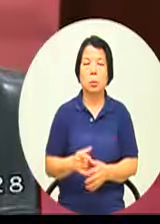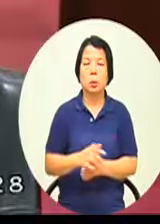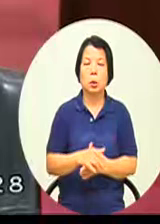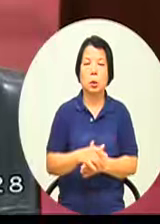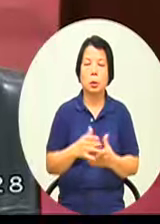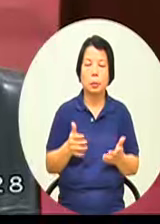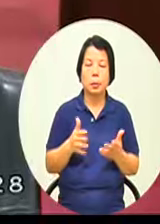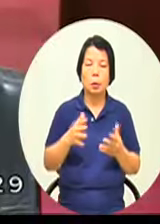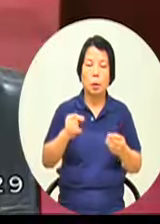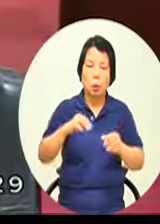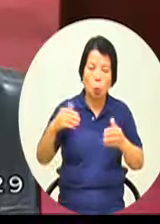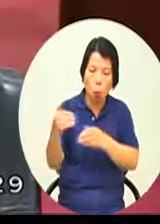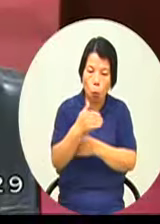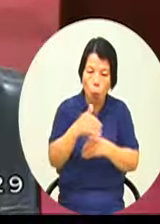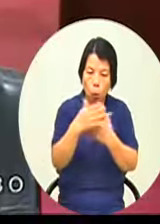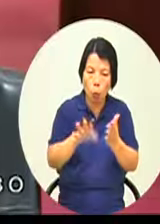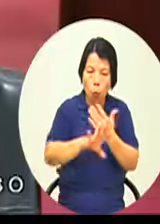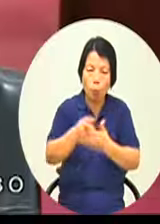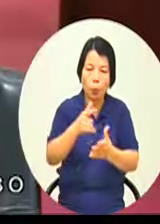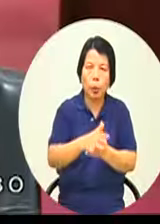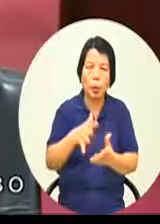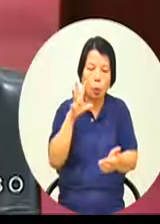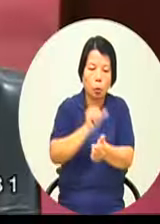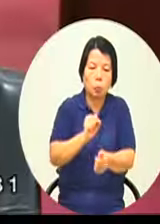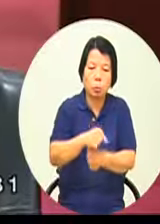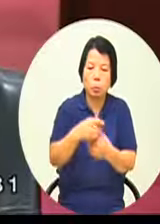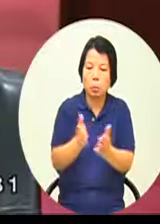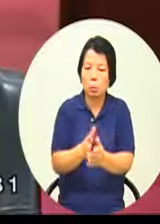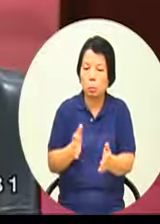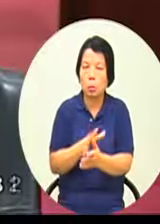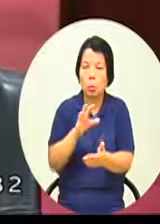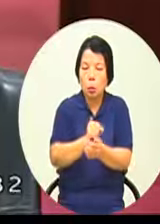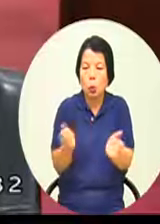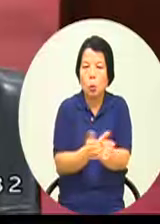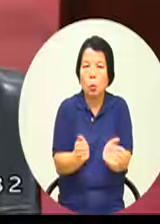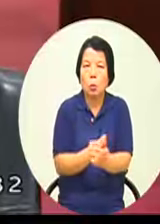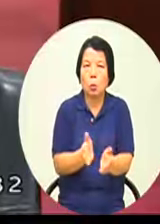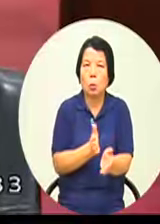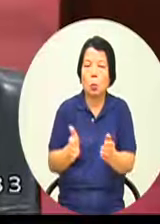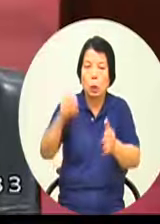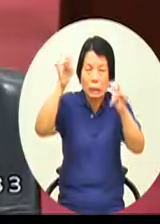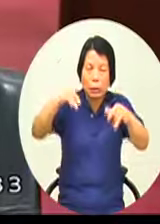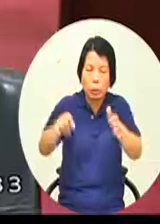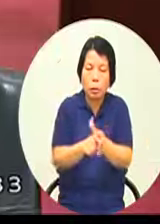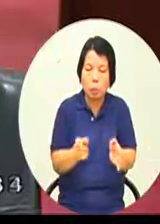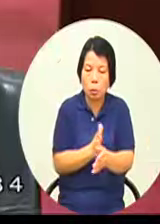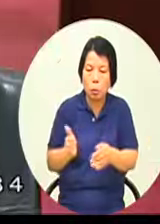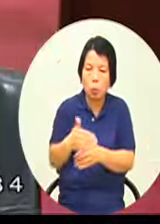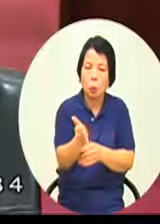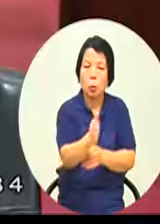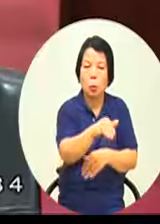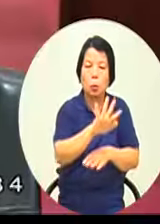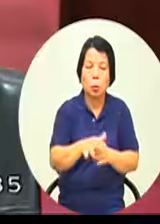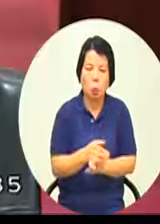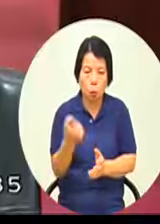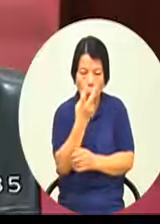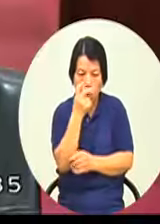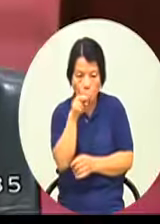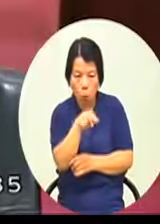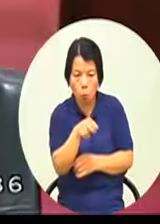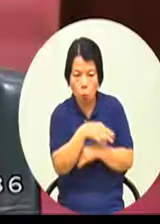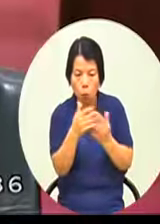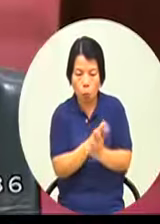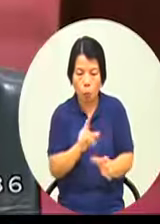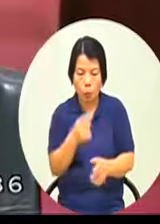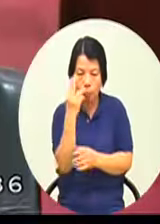丸杀无，对不对吼？后壁过有食诶，头前过咧收啊。迄在食诶时阵啊，但是鱼后我底下观察，对不对吼？鱼有一个